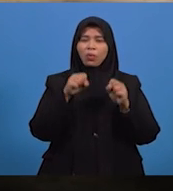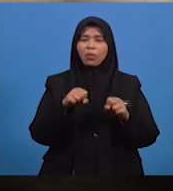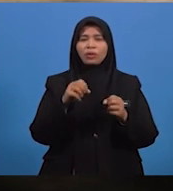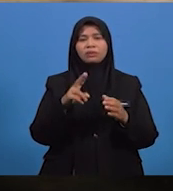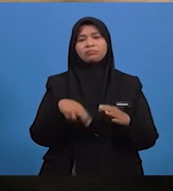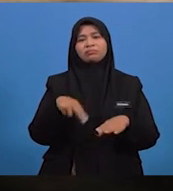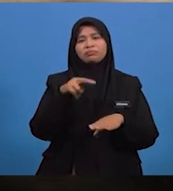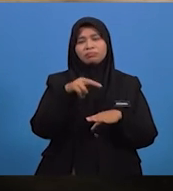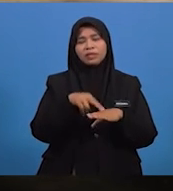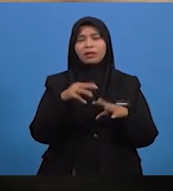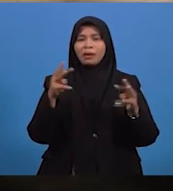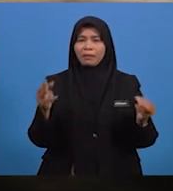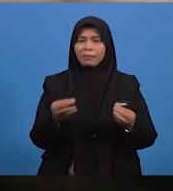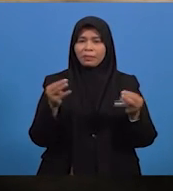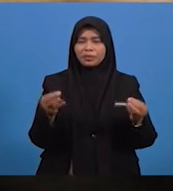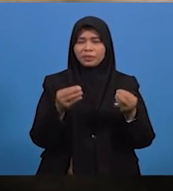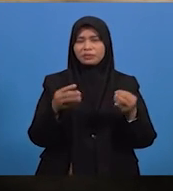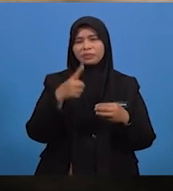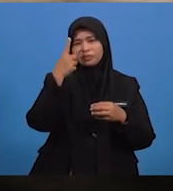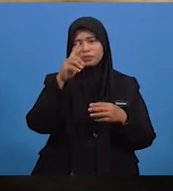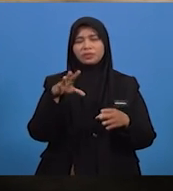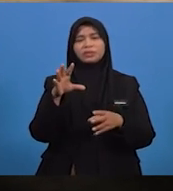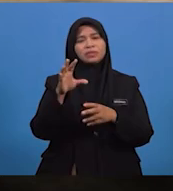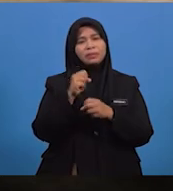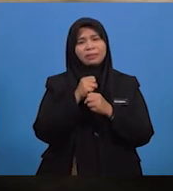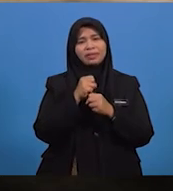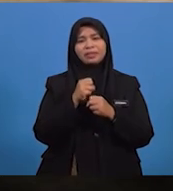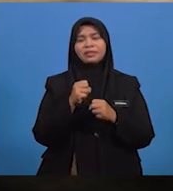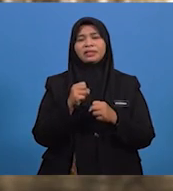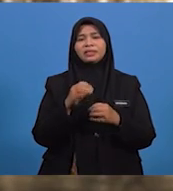motivasi seseorang untuk mencapai sesuatu kejayaan.